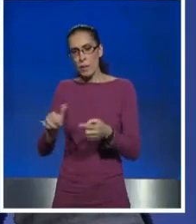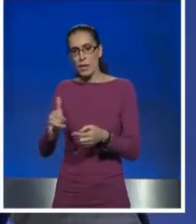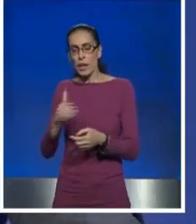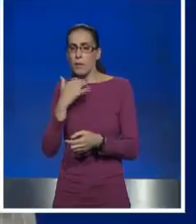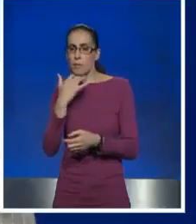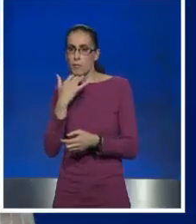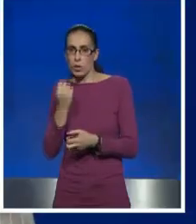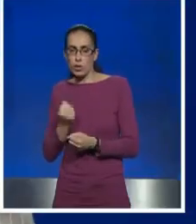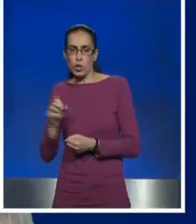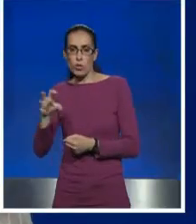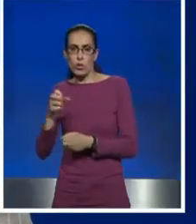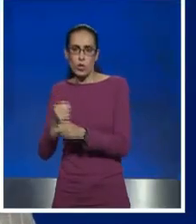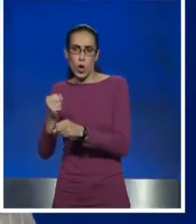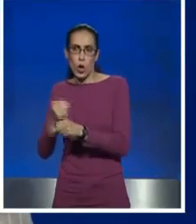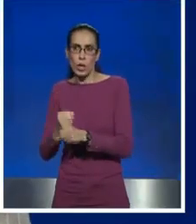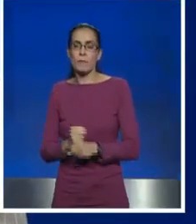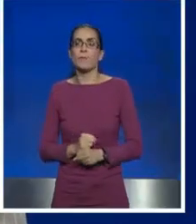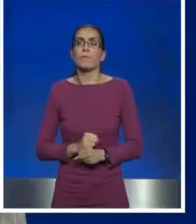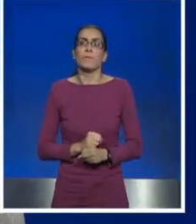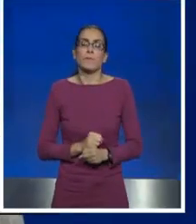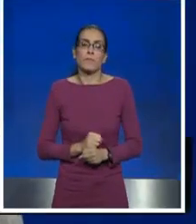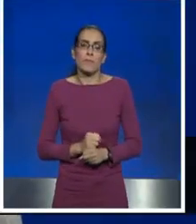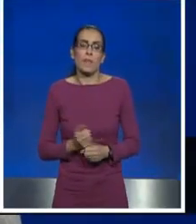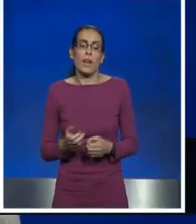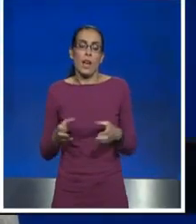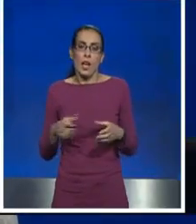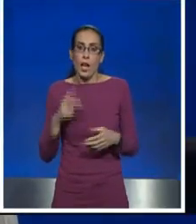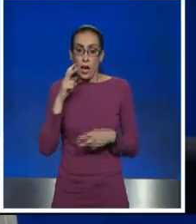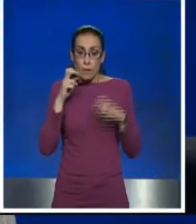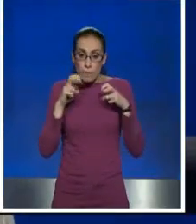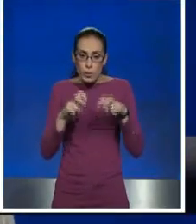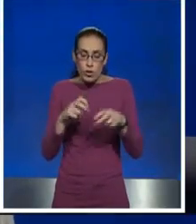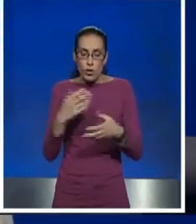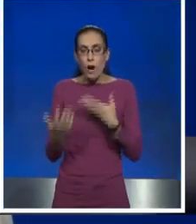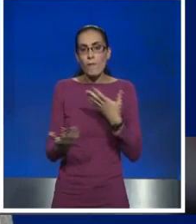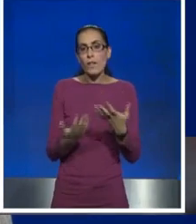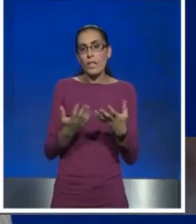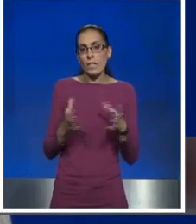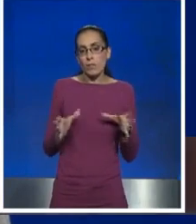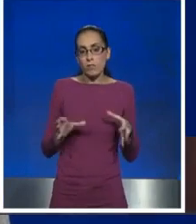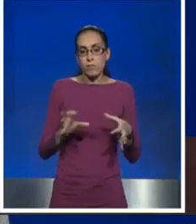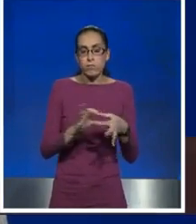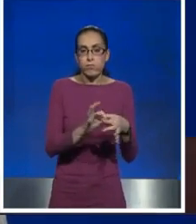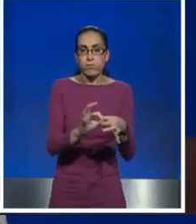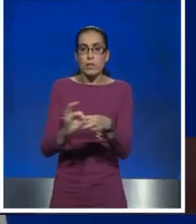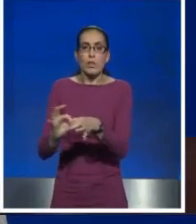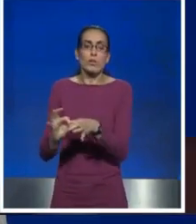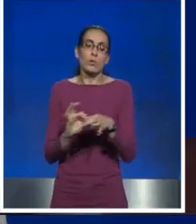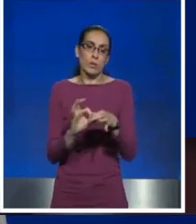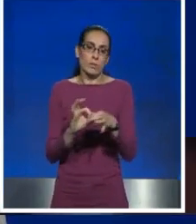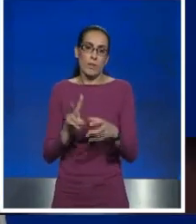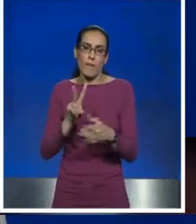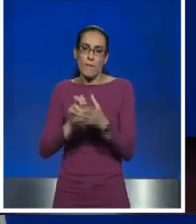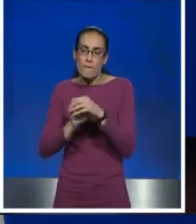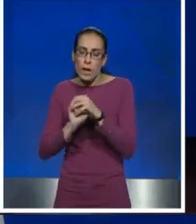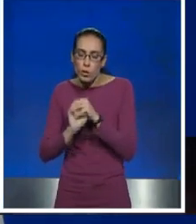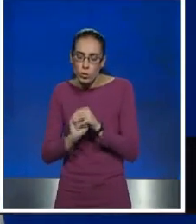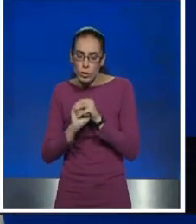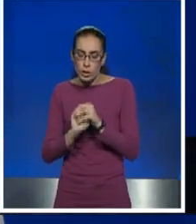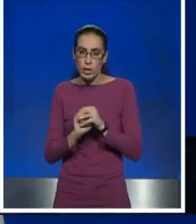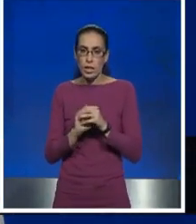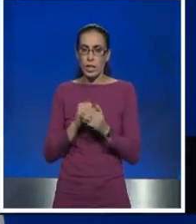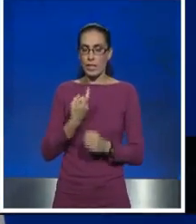xogħol? Infittxu dak li għadna. Il-valuri, l-identità, il-progress,